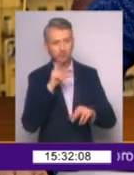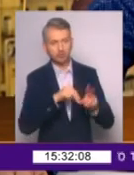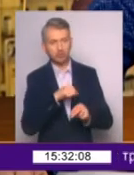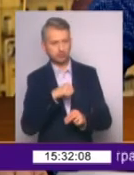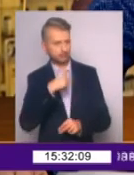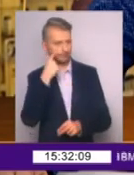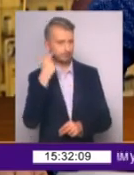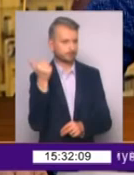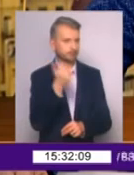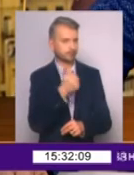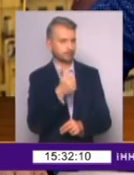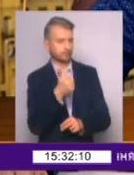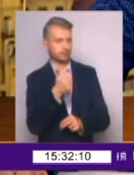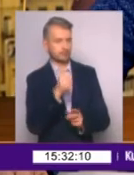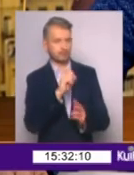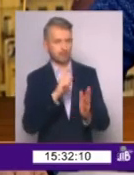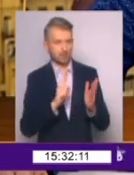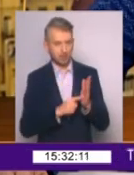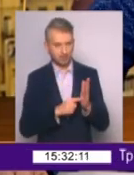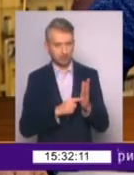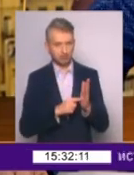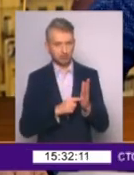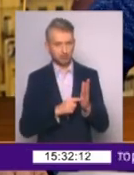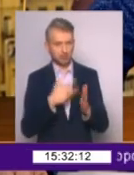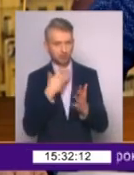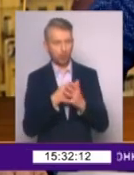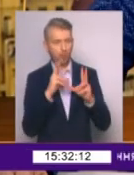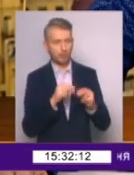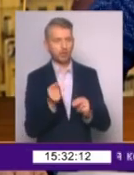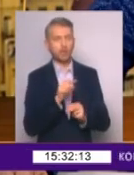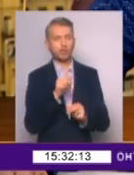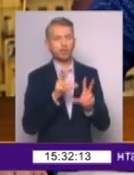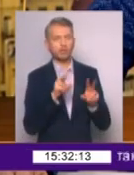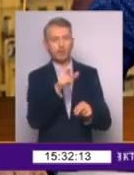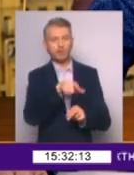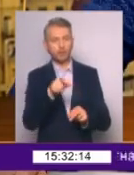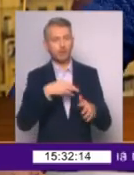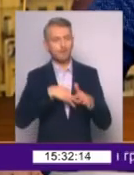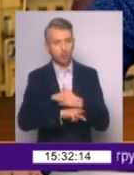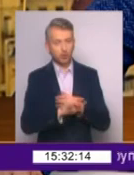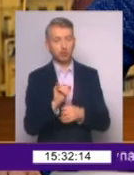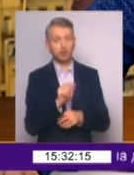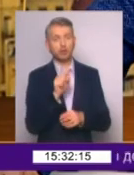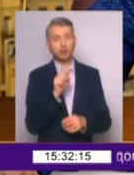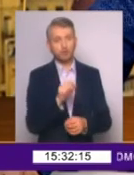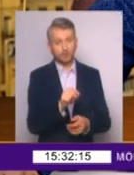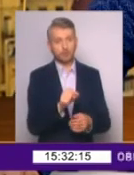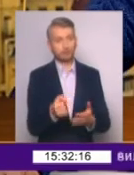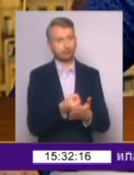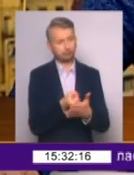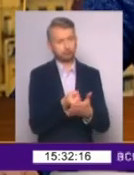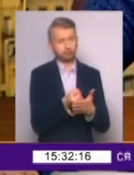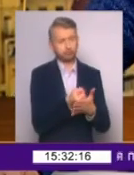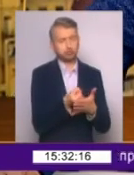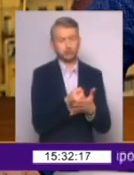пріоритетним, одне з найпріоритетних, як він каже, своїх обіцянок, це те, що він обіцяв людям метро, і він його... Ну,